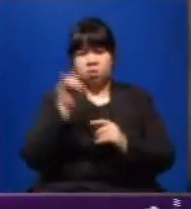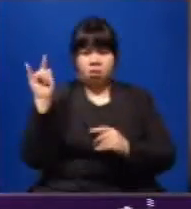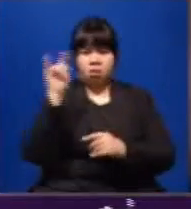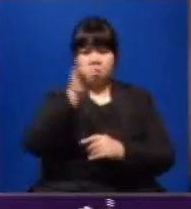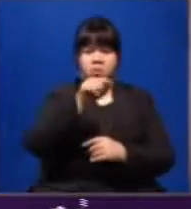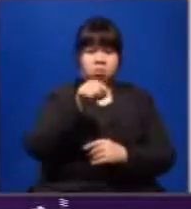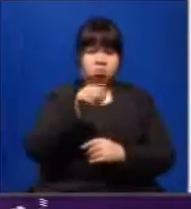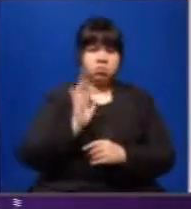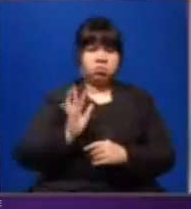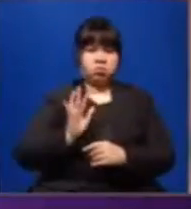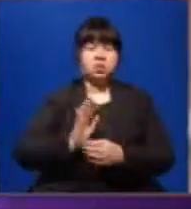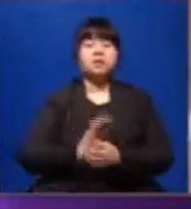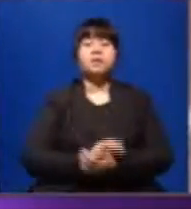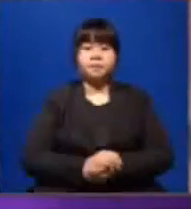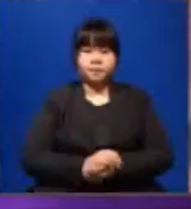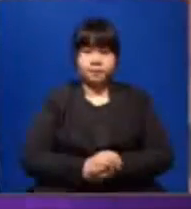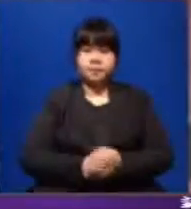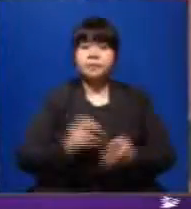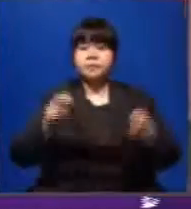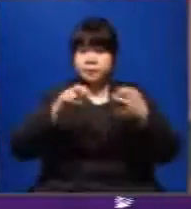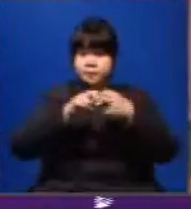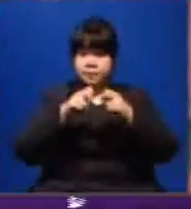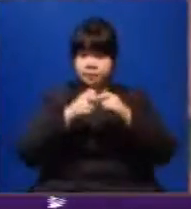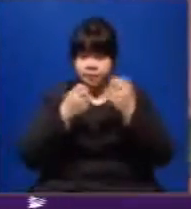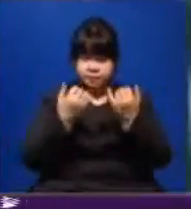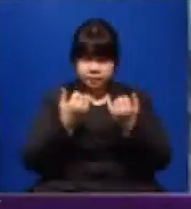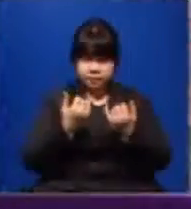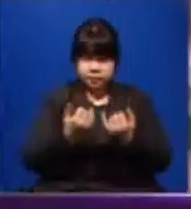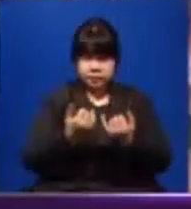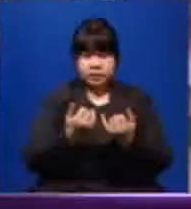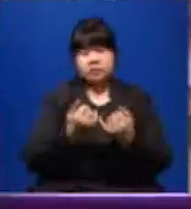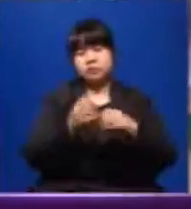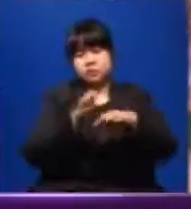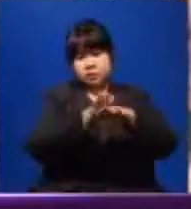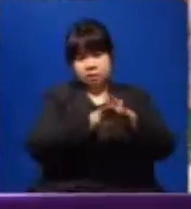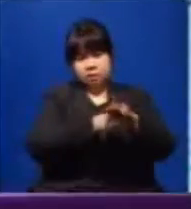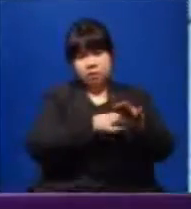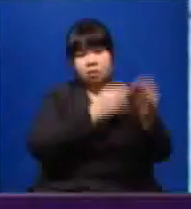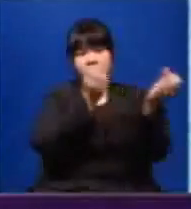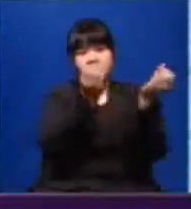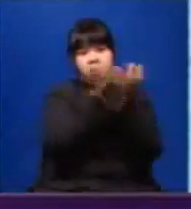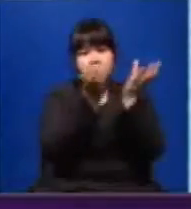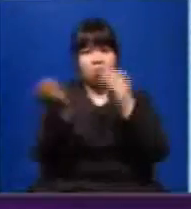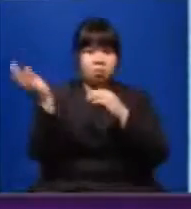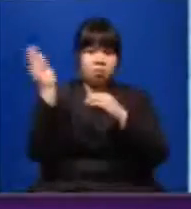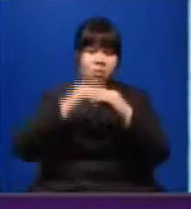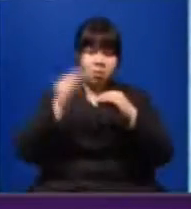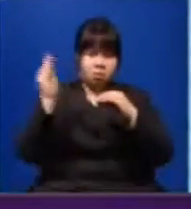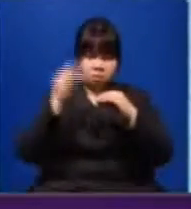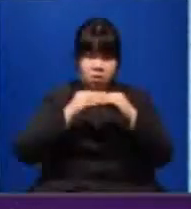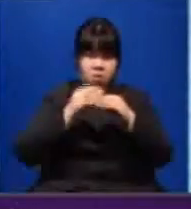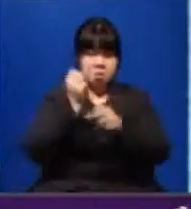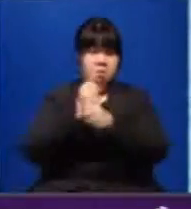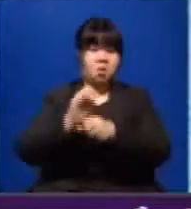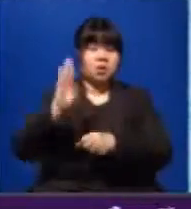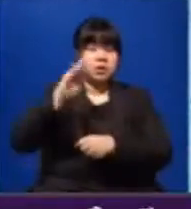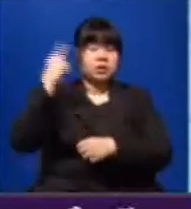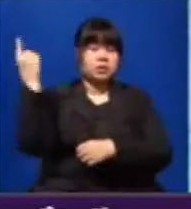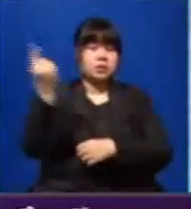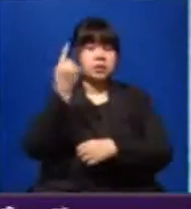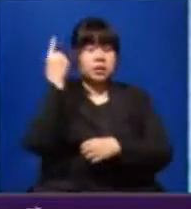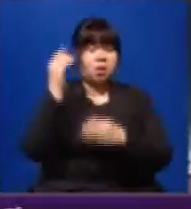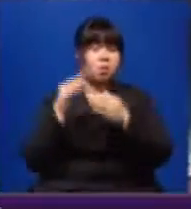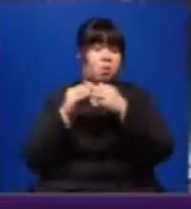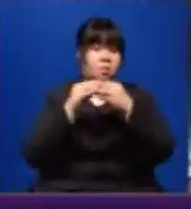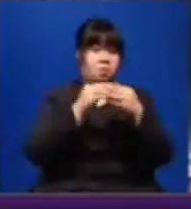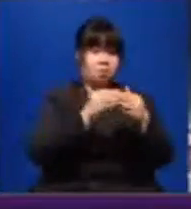จะไม่เข้าไป ปัญหาที่เกิดขึ้นถือว่าส่งผลกระทบต่อเนื่องและรุนแรงมากขึ้นเพราะทำให้บริษัทนำเที่ยวตลาดขาเข้าหรือก